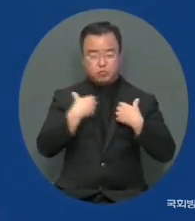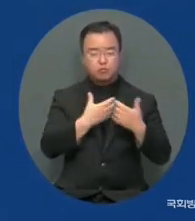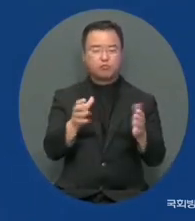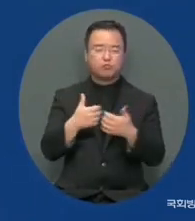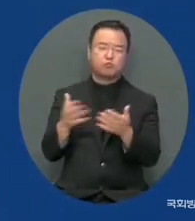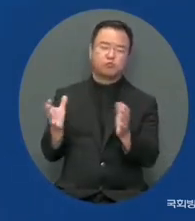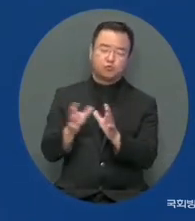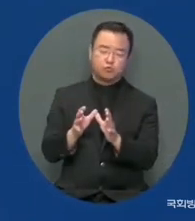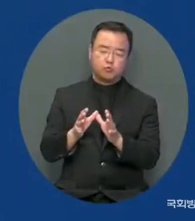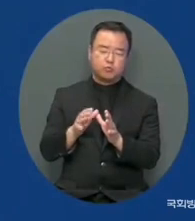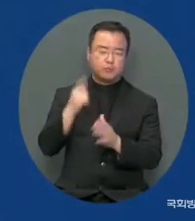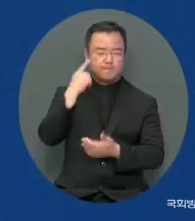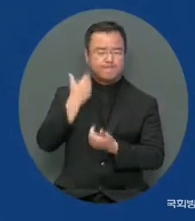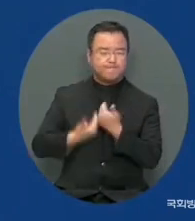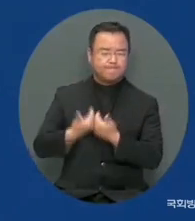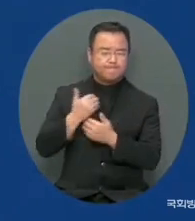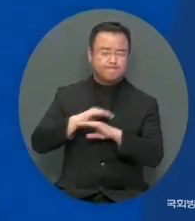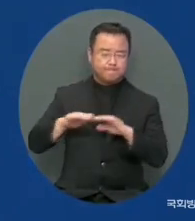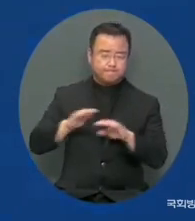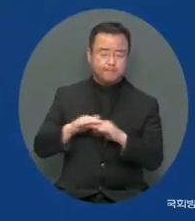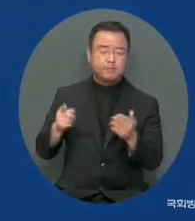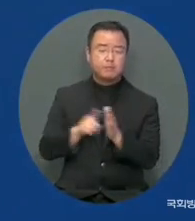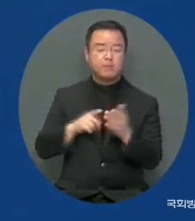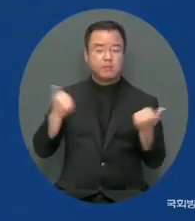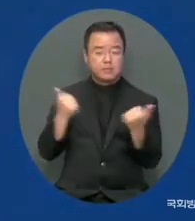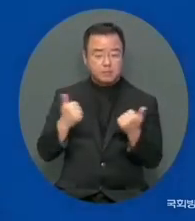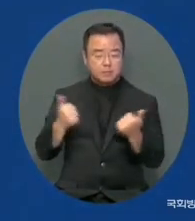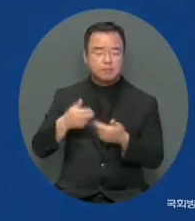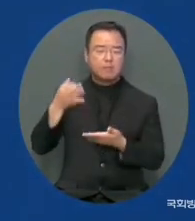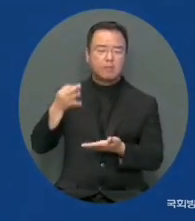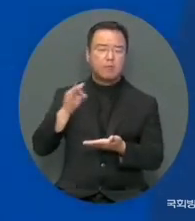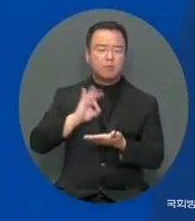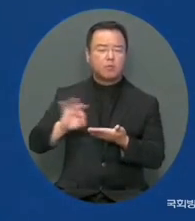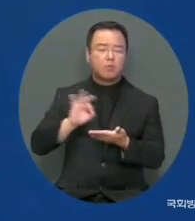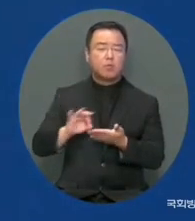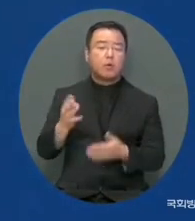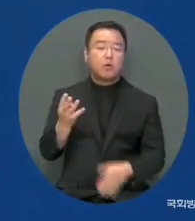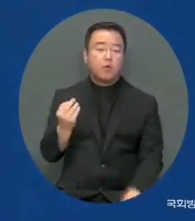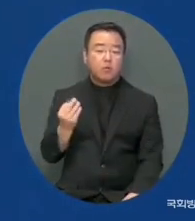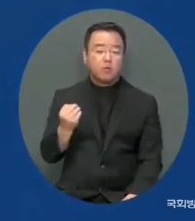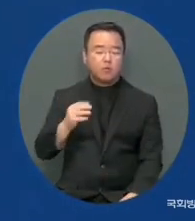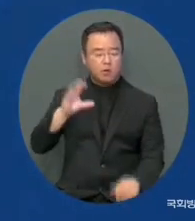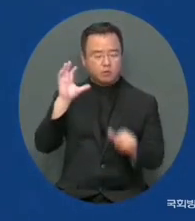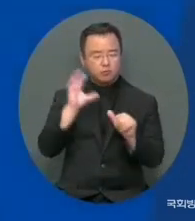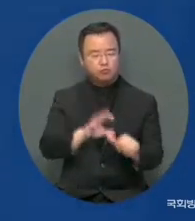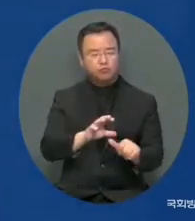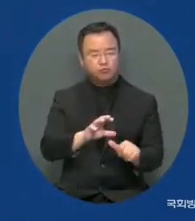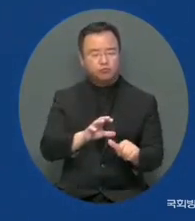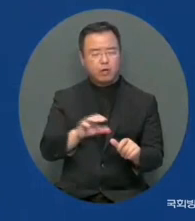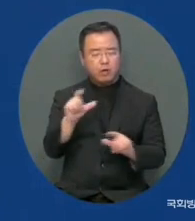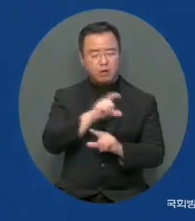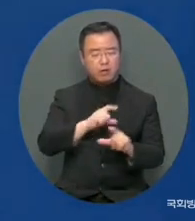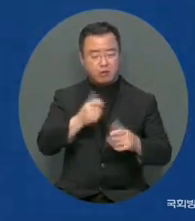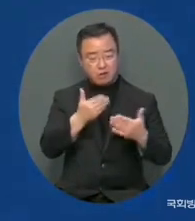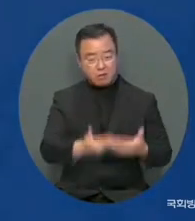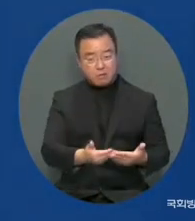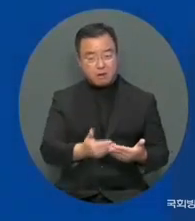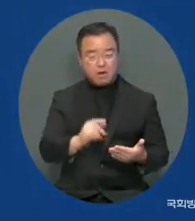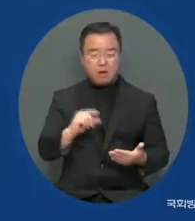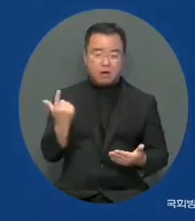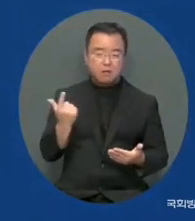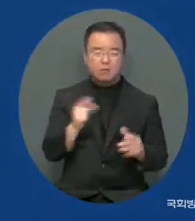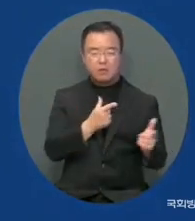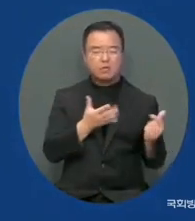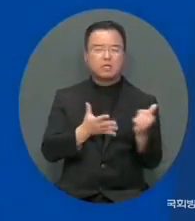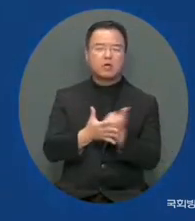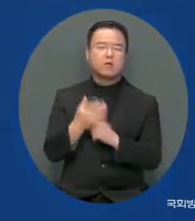조정을 위한 협의와 또 재원이 얼마나 소요될 것인지, 규제가 가중되는 것인지, 이에 따르는 영향